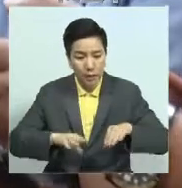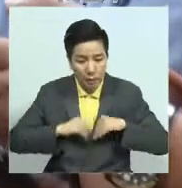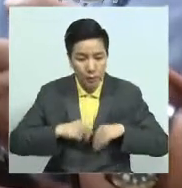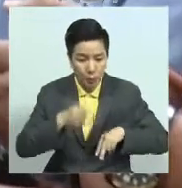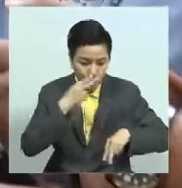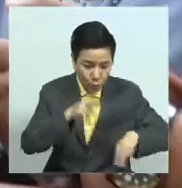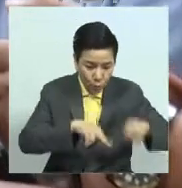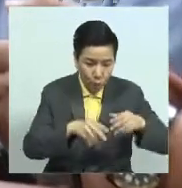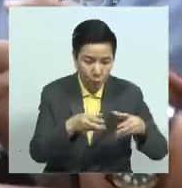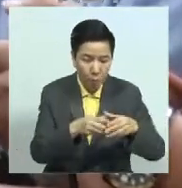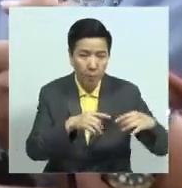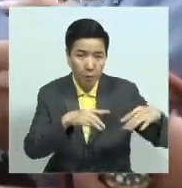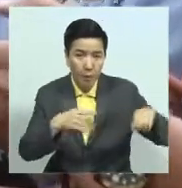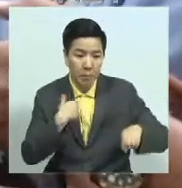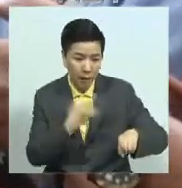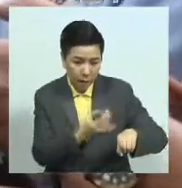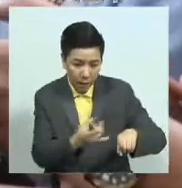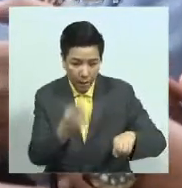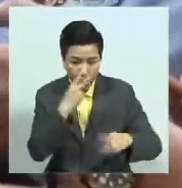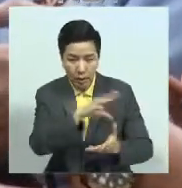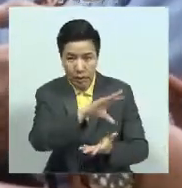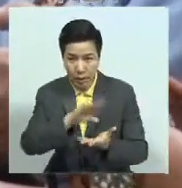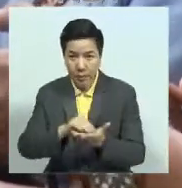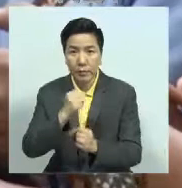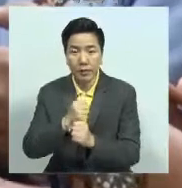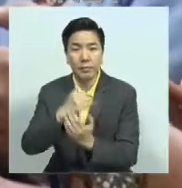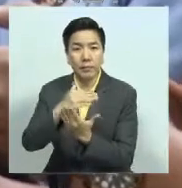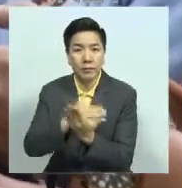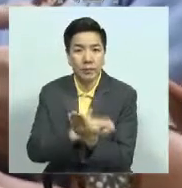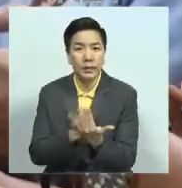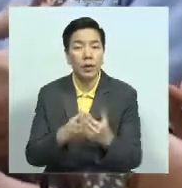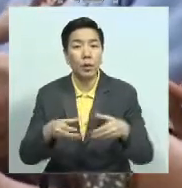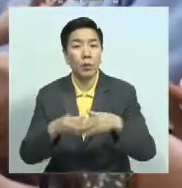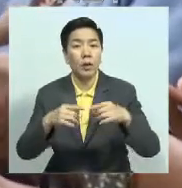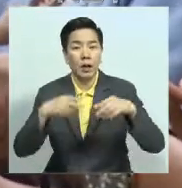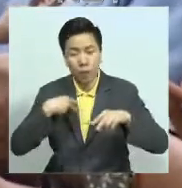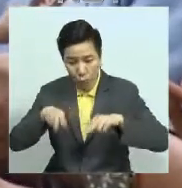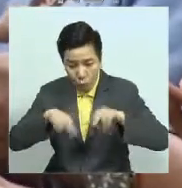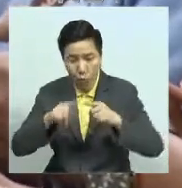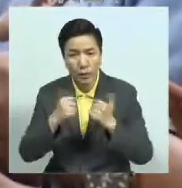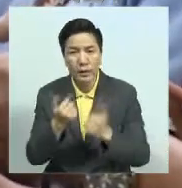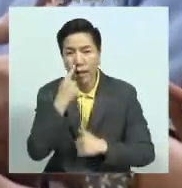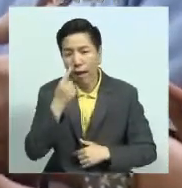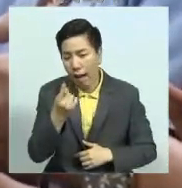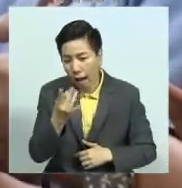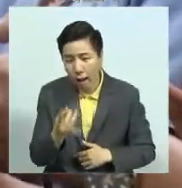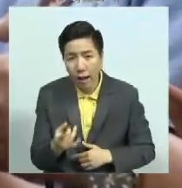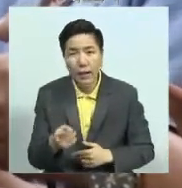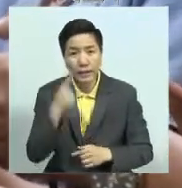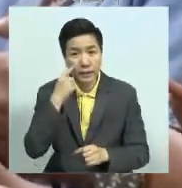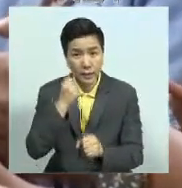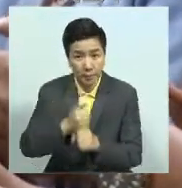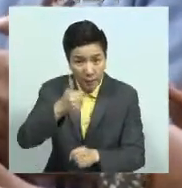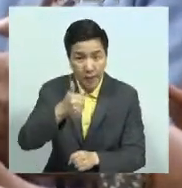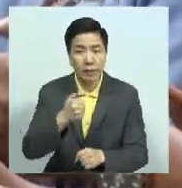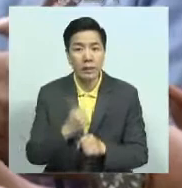บายของพรรคฝ่ายค้านมีอย่างไรเราดำเนินการตามนั้นครับได้เอานโยบายของพรรคฝ่ายค้านมาดูแล้วอะไรที่คิดว่าเป็นไปได้แ